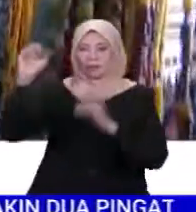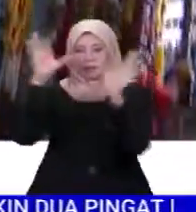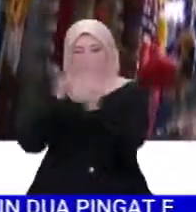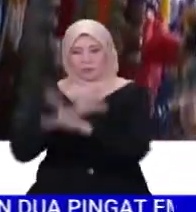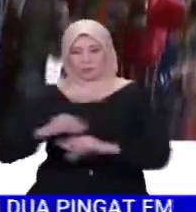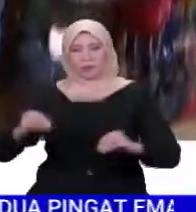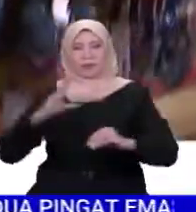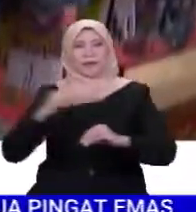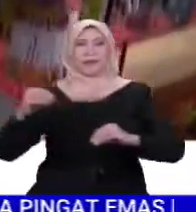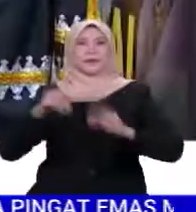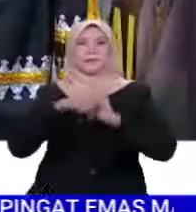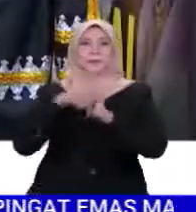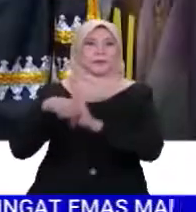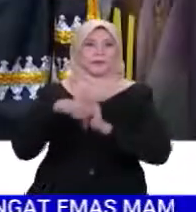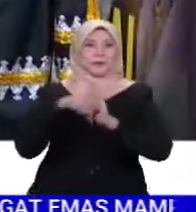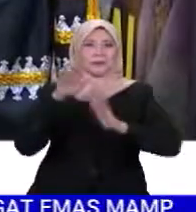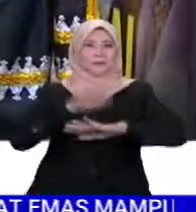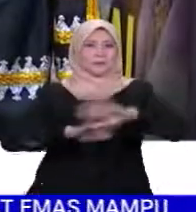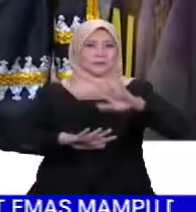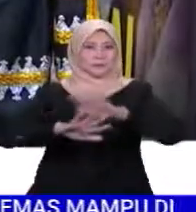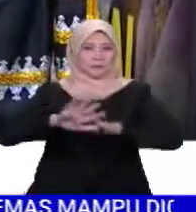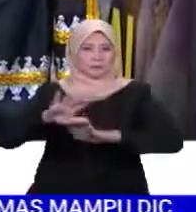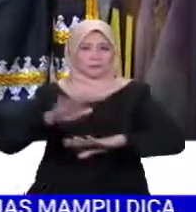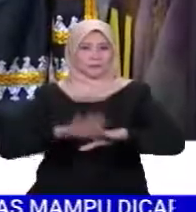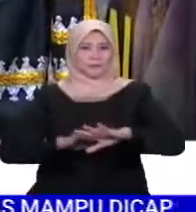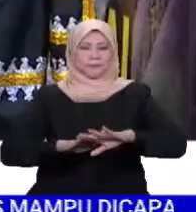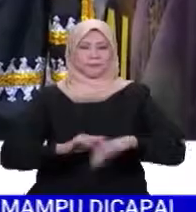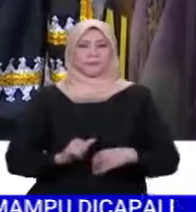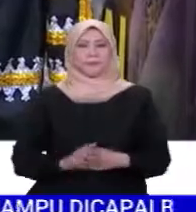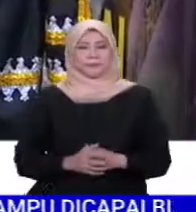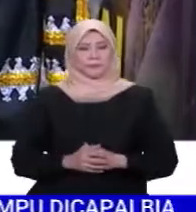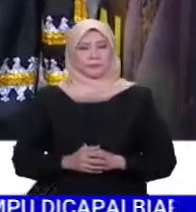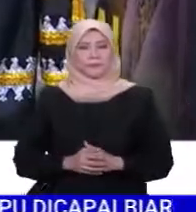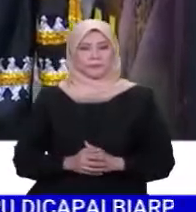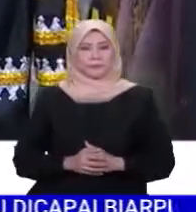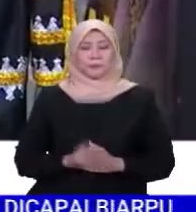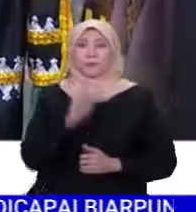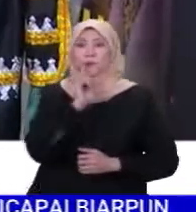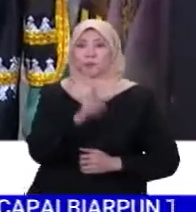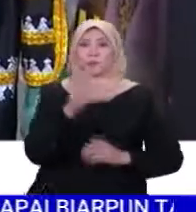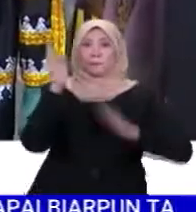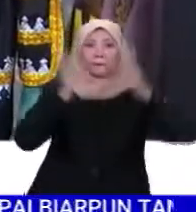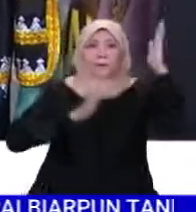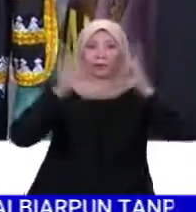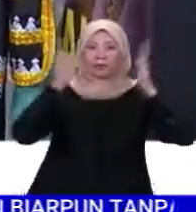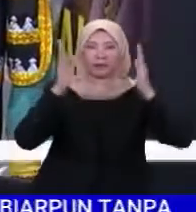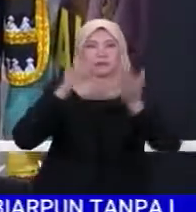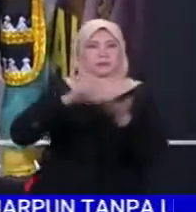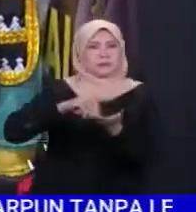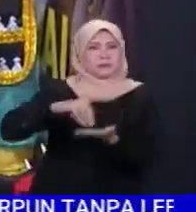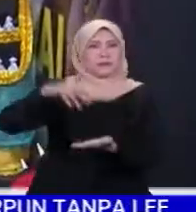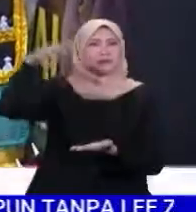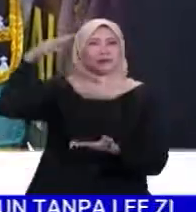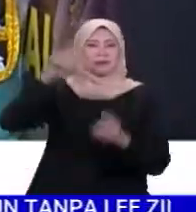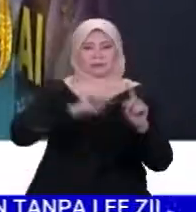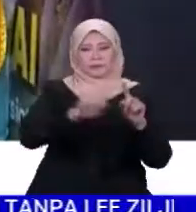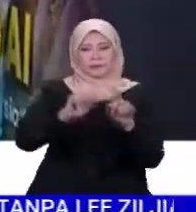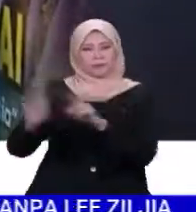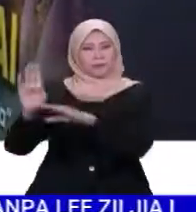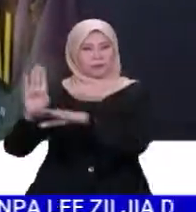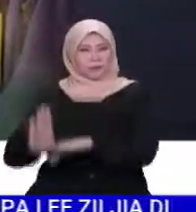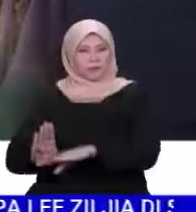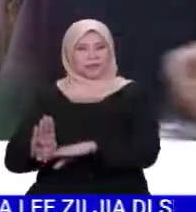kraf tangan saudara sememangnya Malaysia amat kaya dengan kepelbagaian